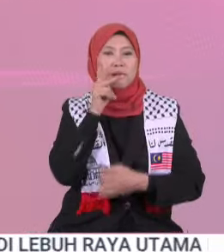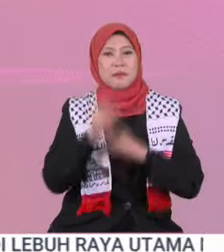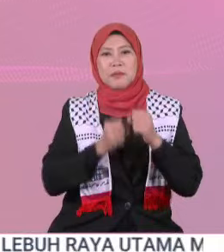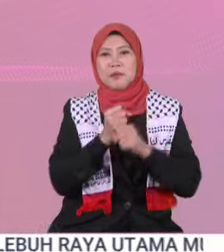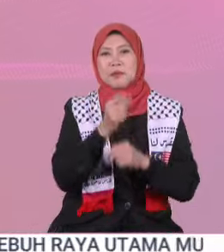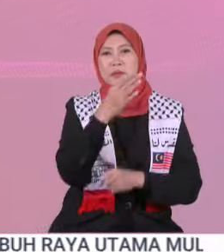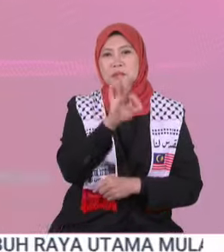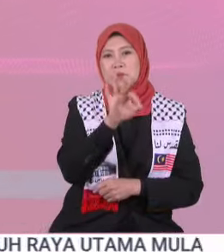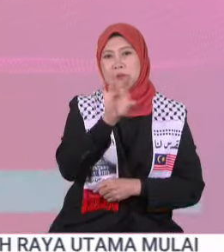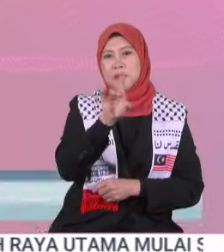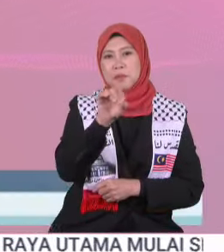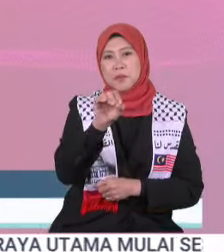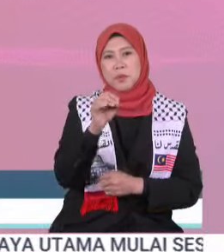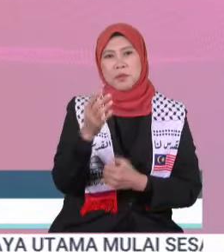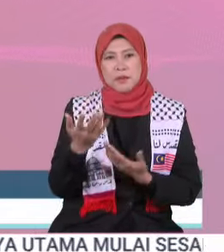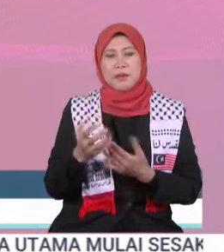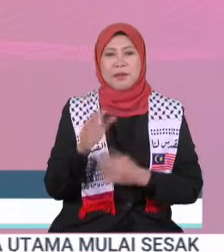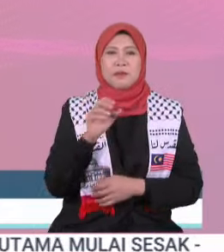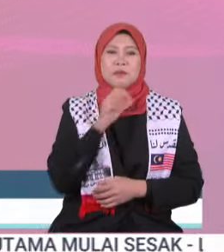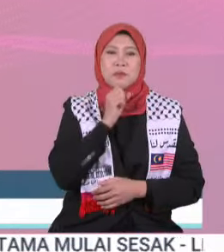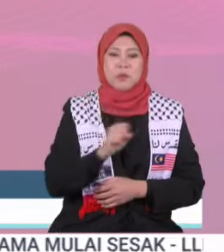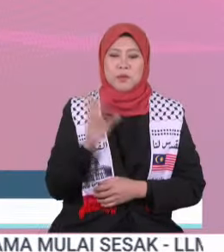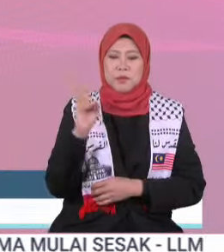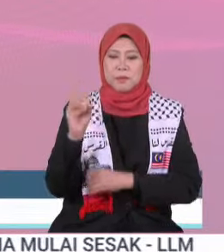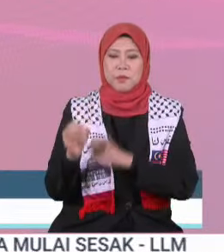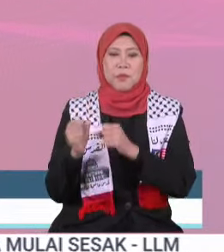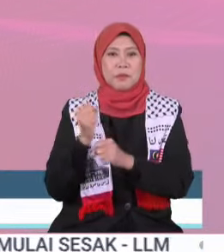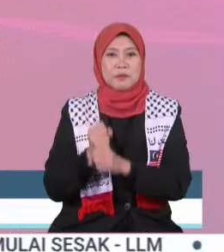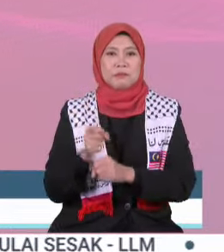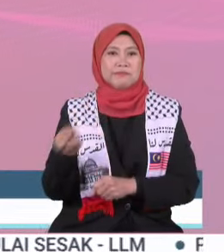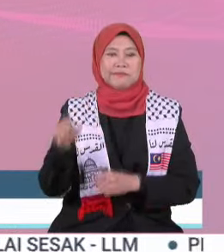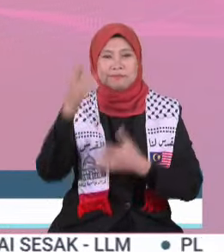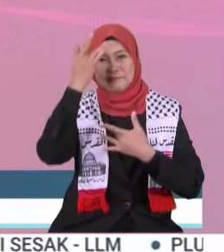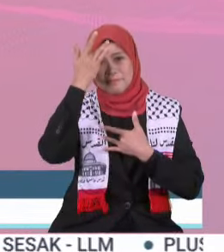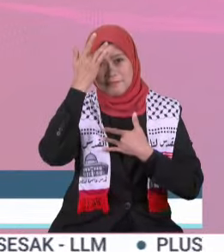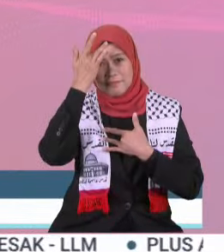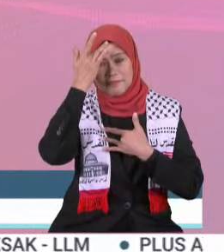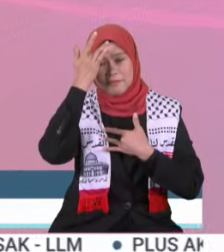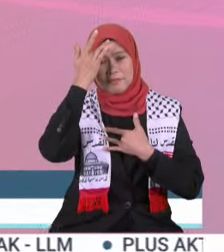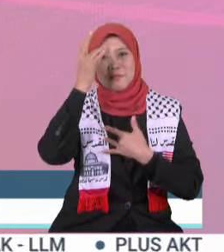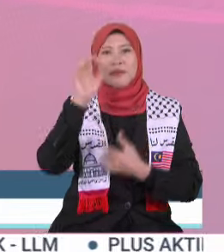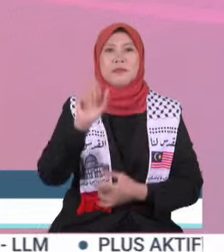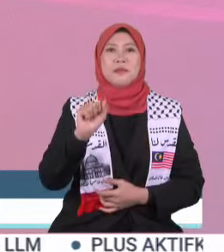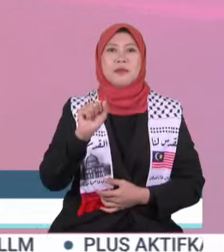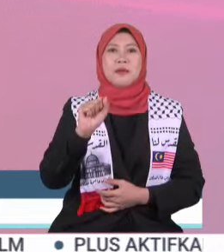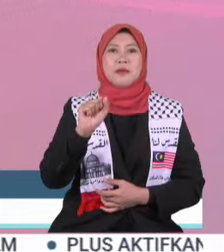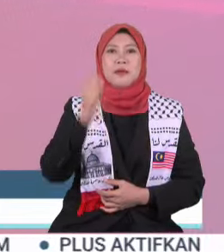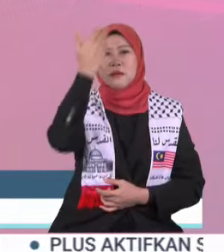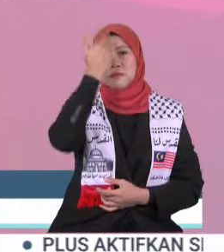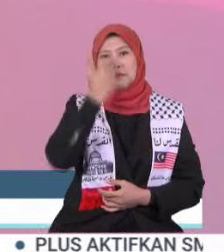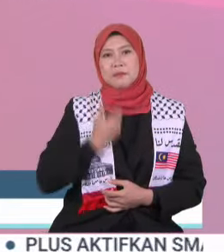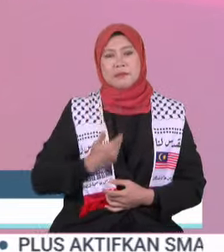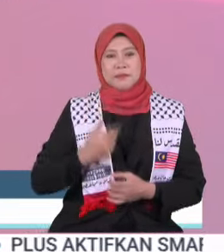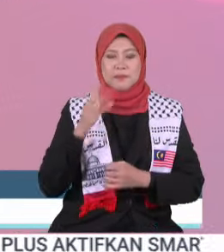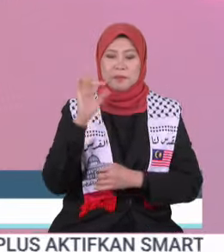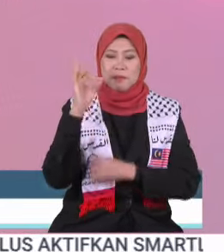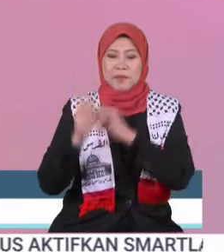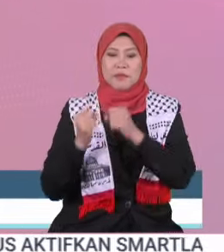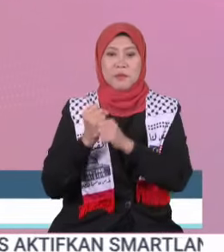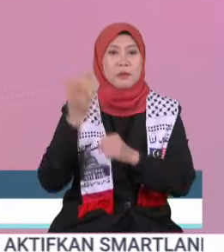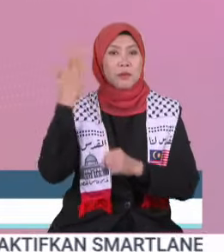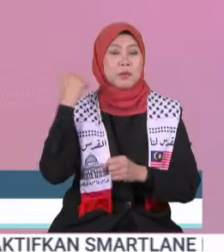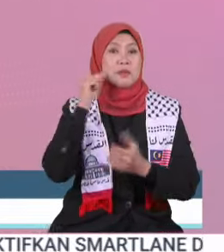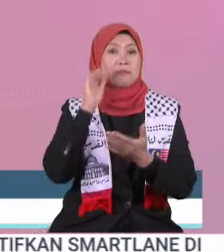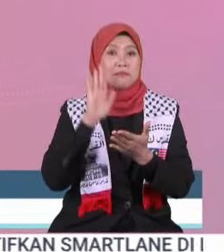90-an Abdul Rahman tasu 60 tahun kini menderita akibat angin Ahmar sejak 8 tahun lalu menurut